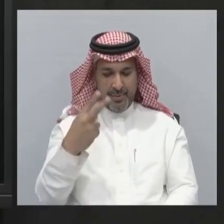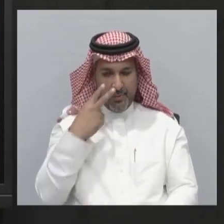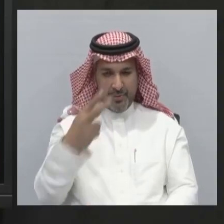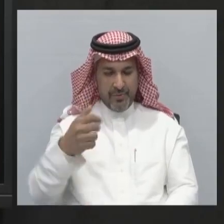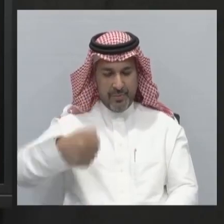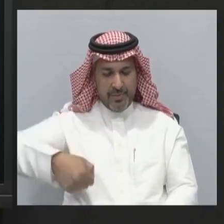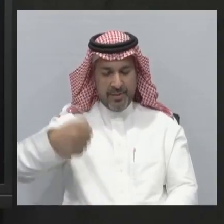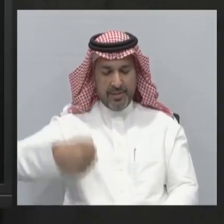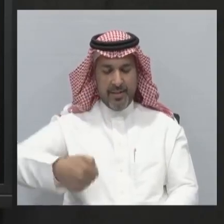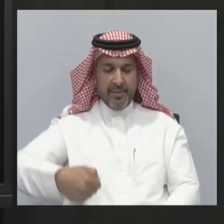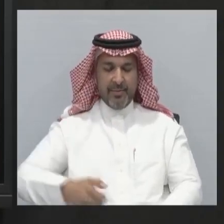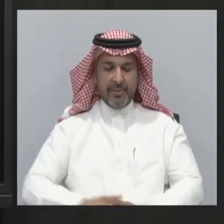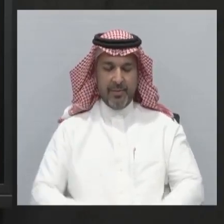عليكم ورحمه الله وبركاته